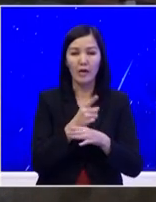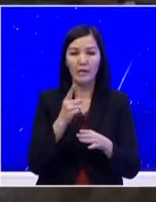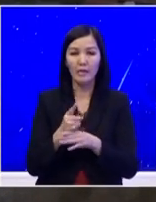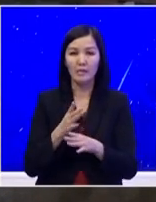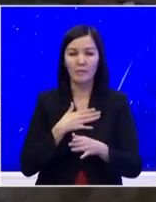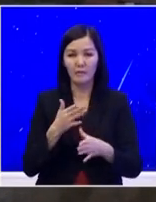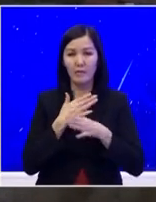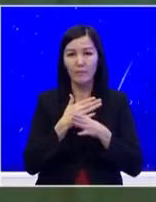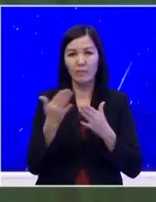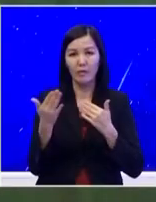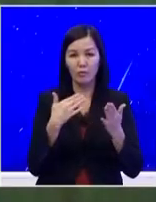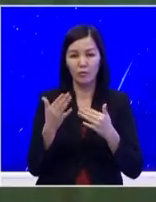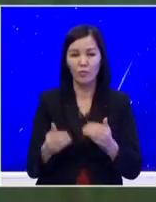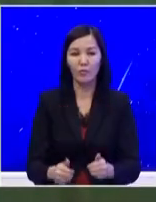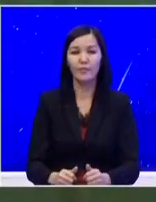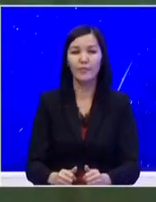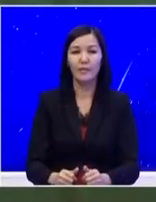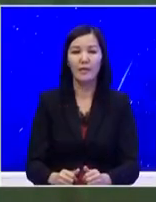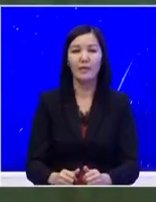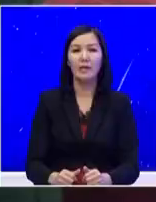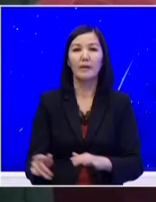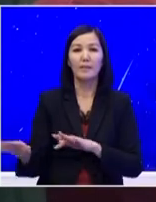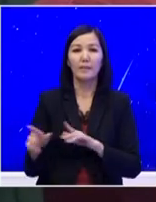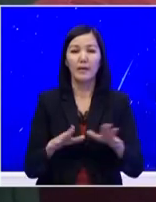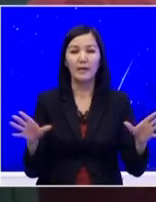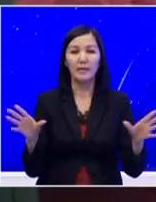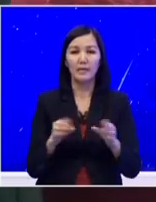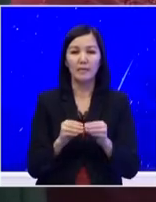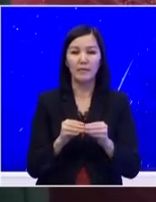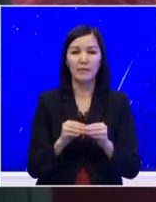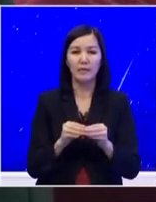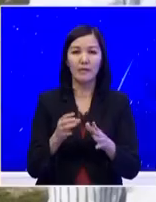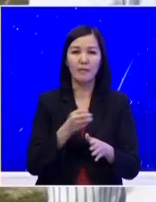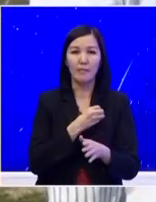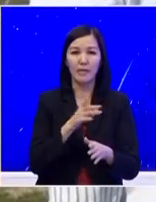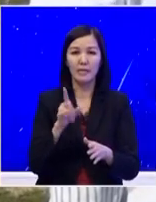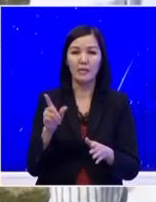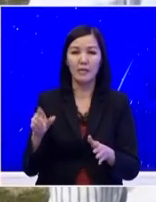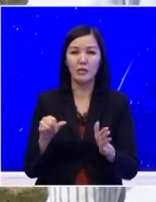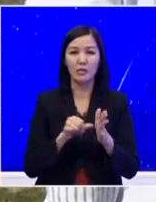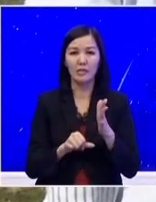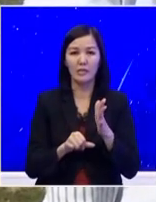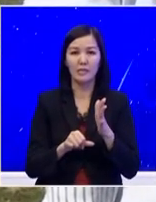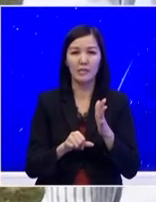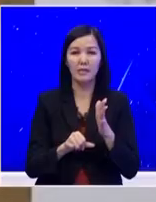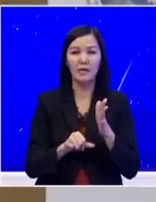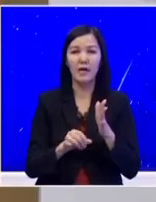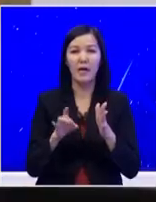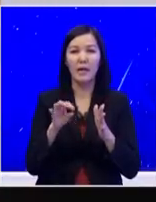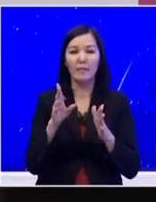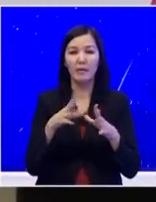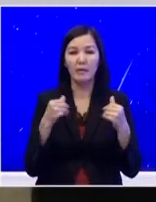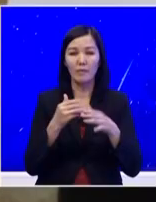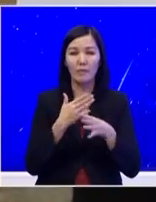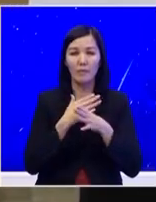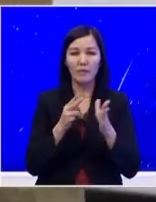должны помогать друг другу». С момента запуска акции «Безбергемес» меценаты оказали помощь 670 семьям Райымбекского района